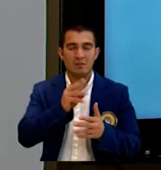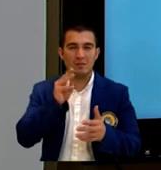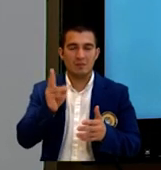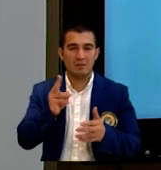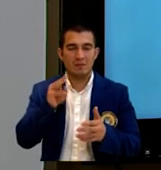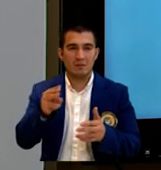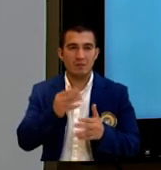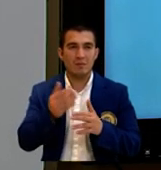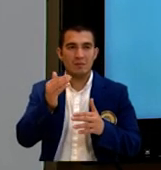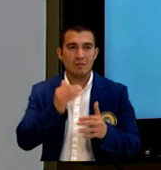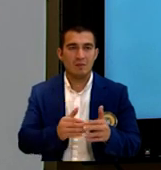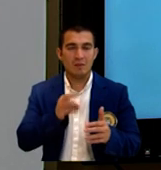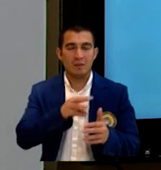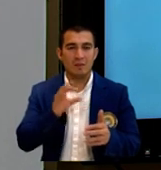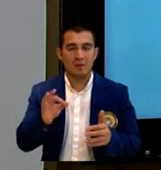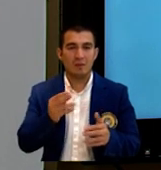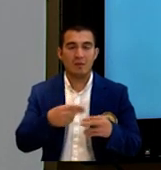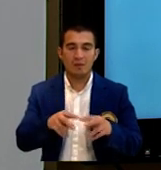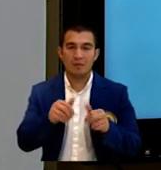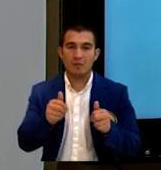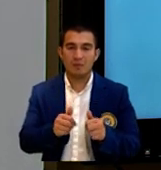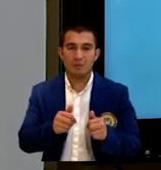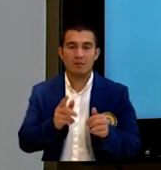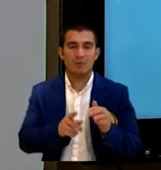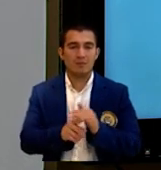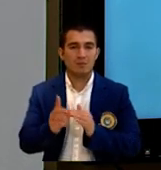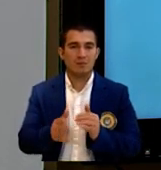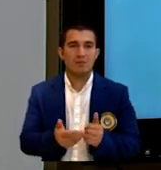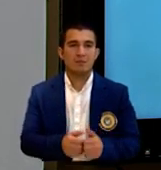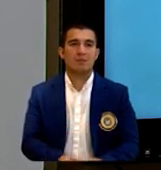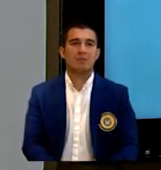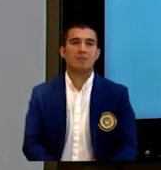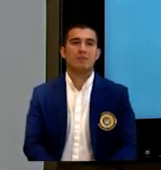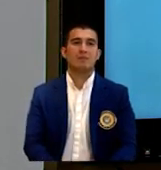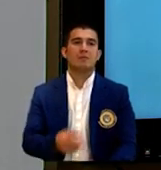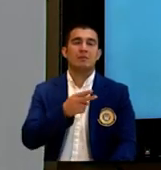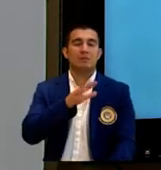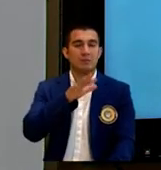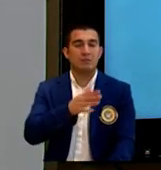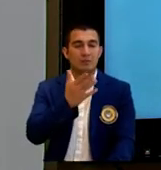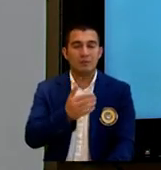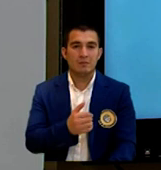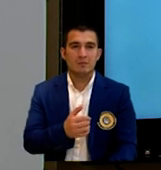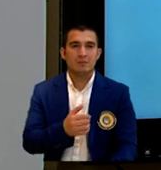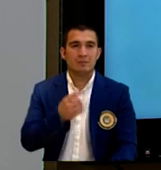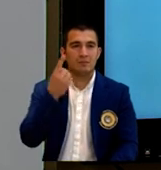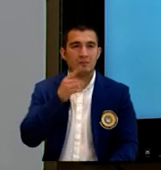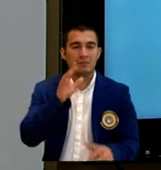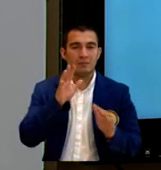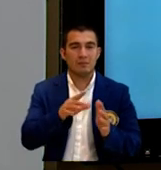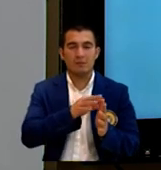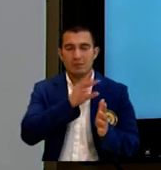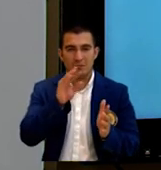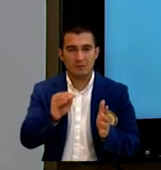taqsim m nolovoy formula hosil bo'ladi. Va bu joydan biz bitta molekula